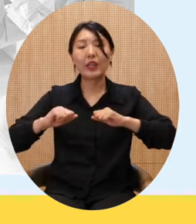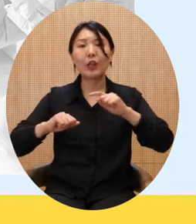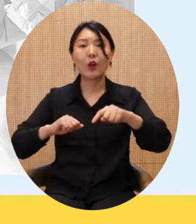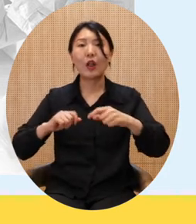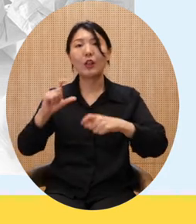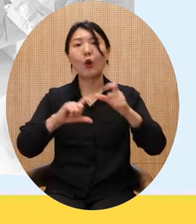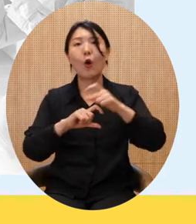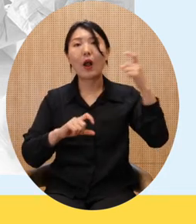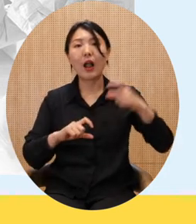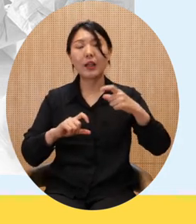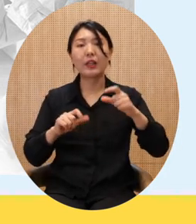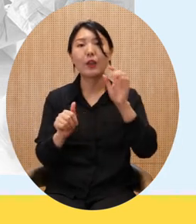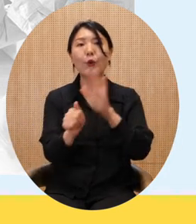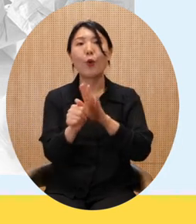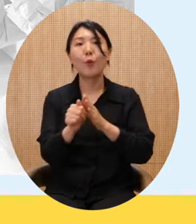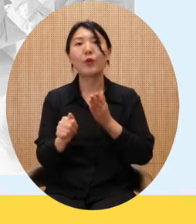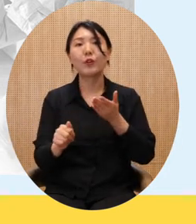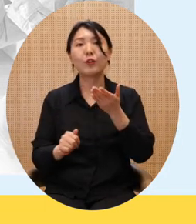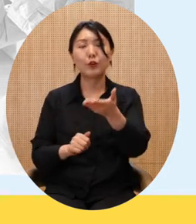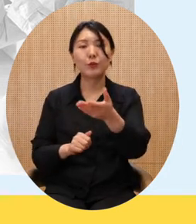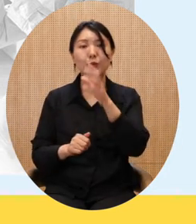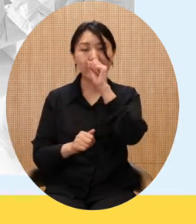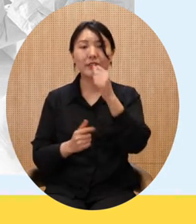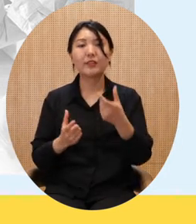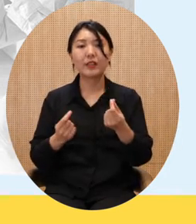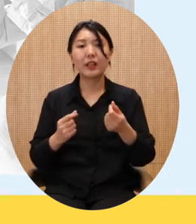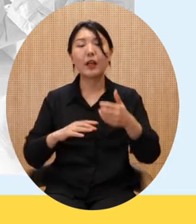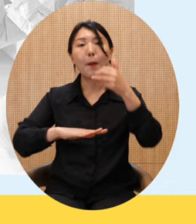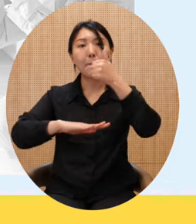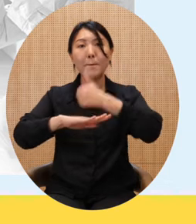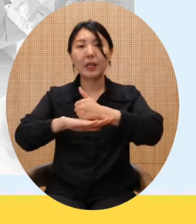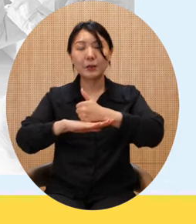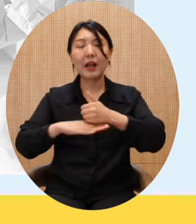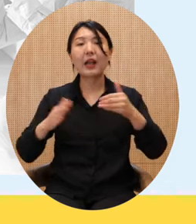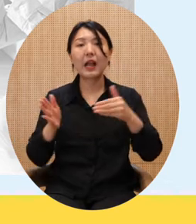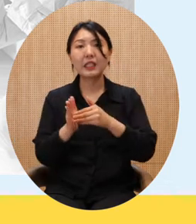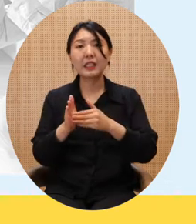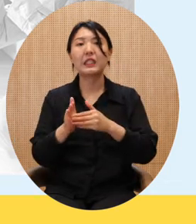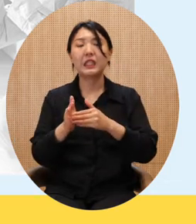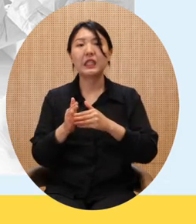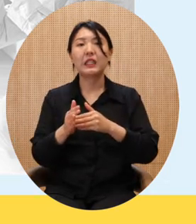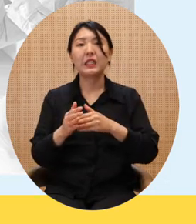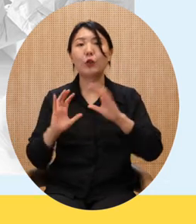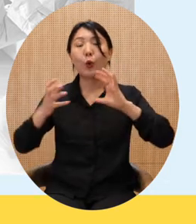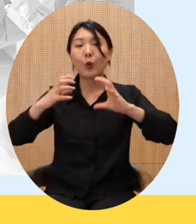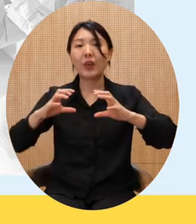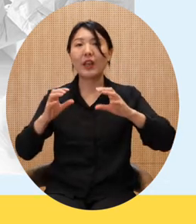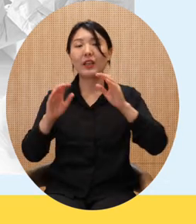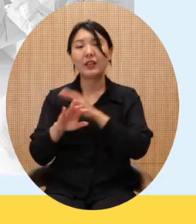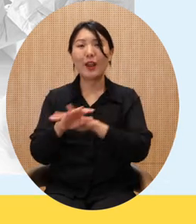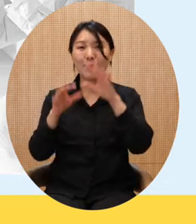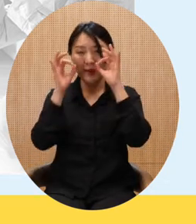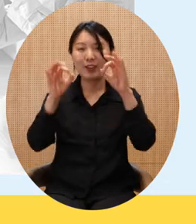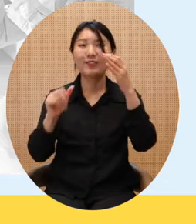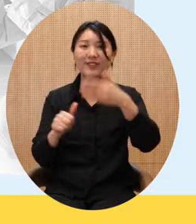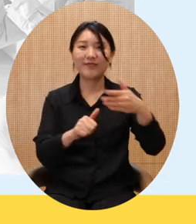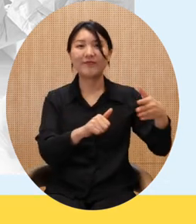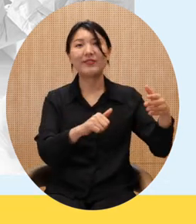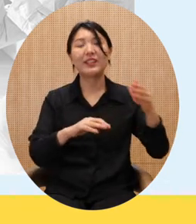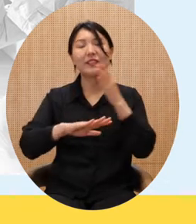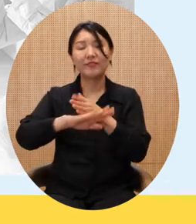도움이 되는 활동이 되었으면 합니다. 마지막까지 토론에 경청해 주시길 바라면서 이상으로 마치겠습니다.